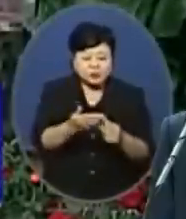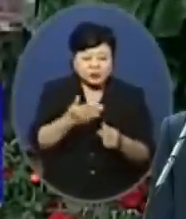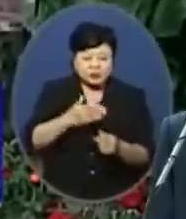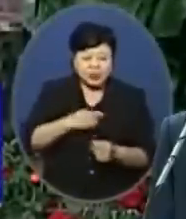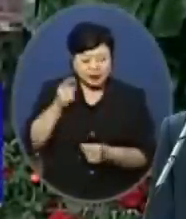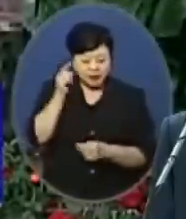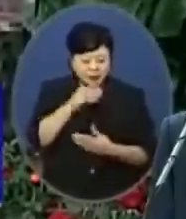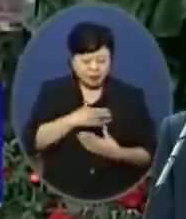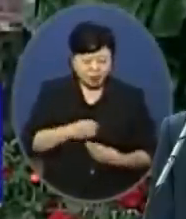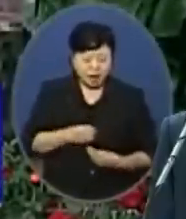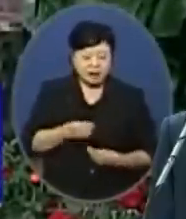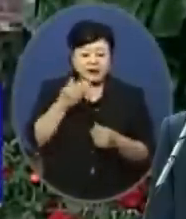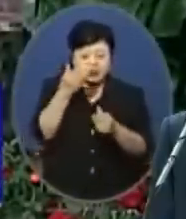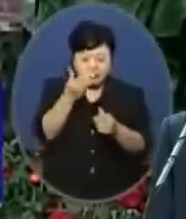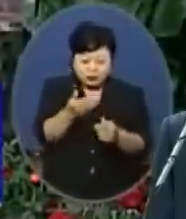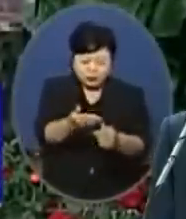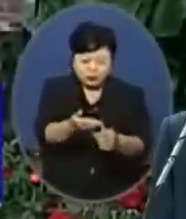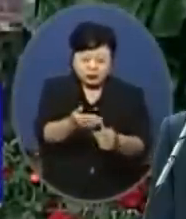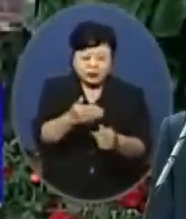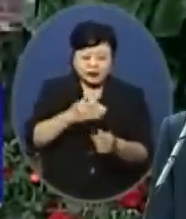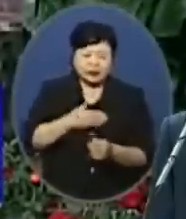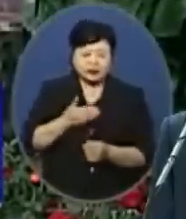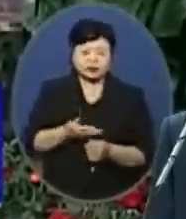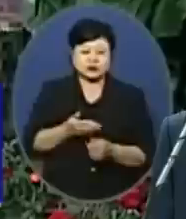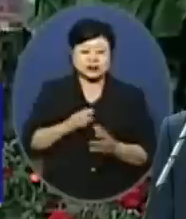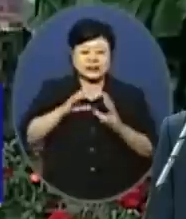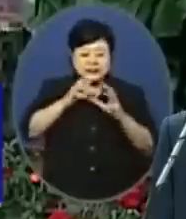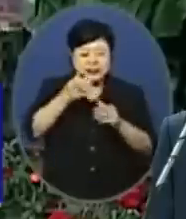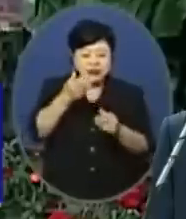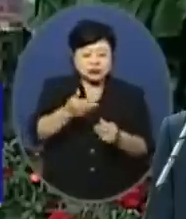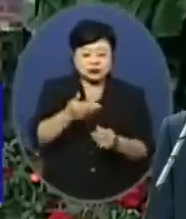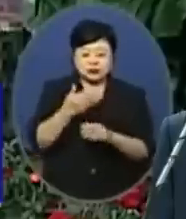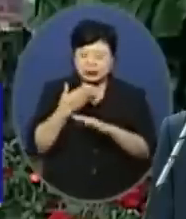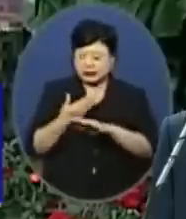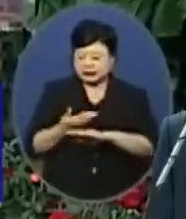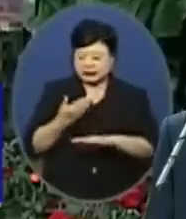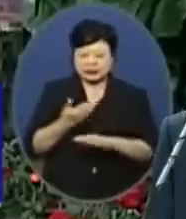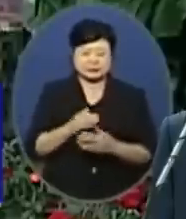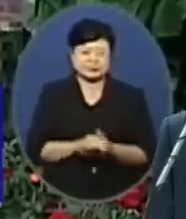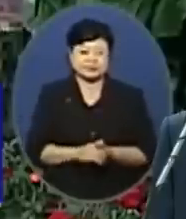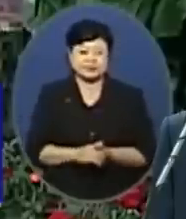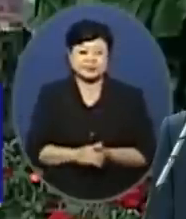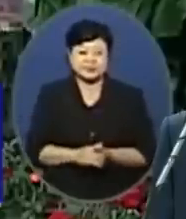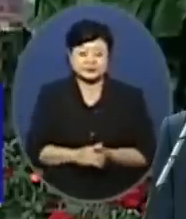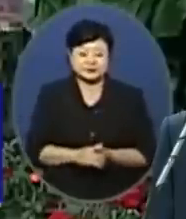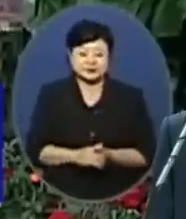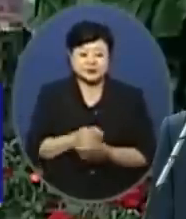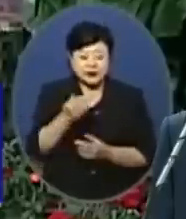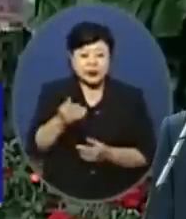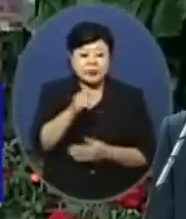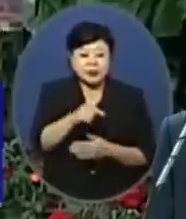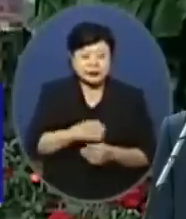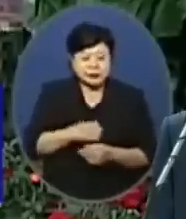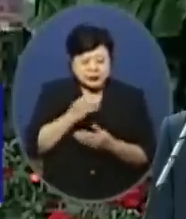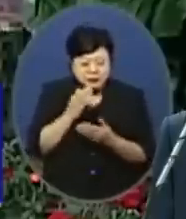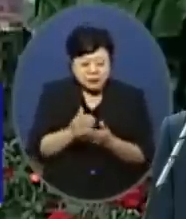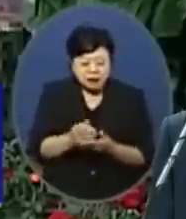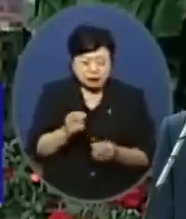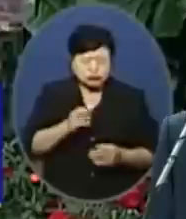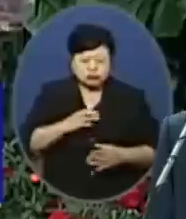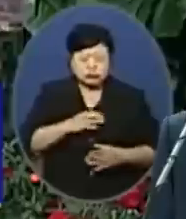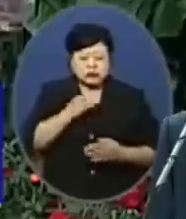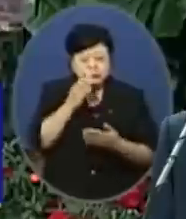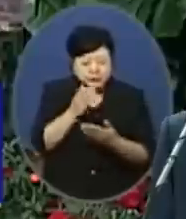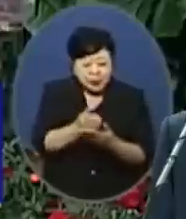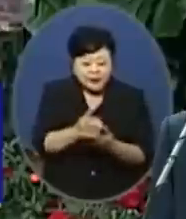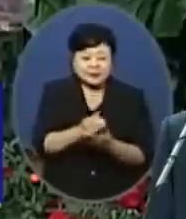나의 평안을 너희에게 주노라. 내가 너희에게 주는 것은 세상에 주는 것과 같지 아니하니 너희는 마음에 근심하지도 말고